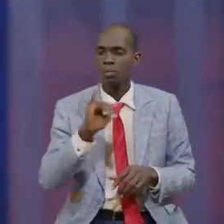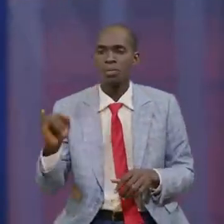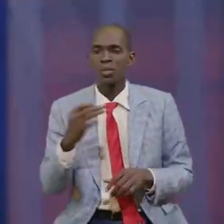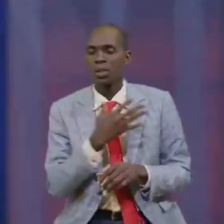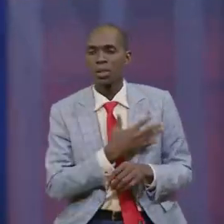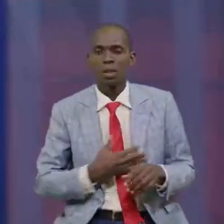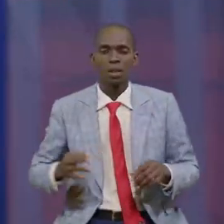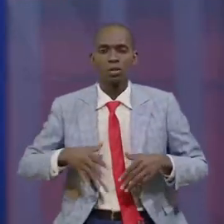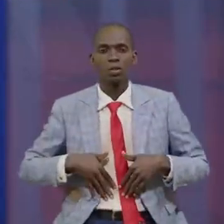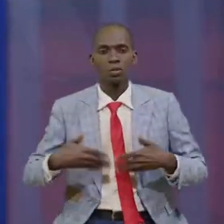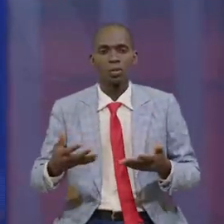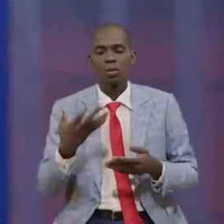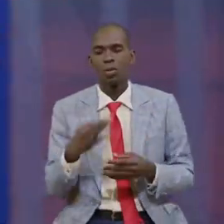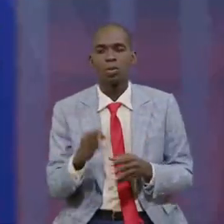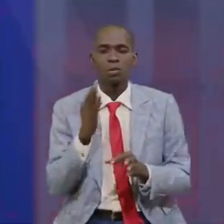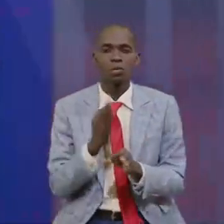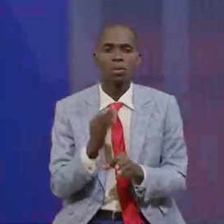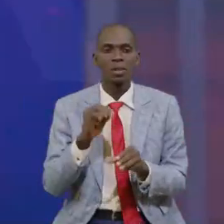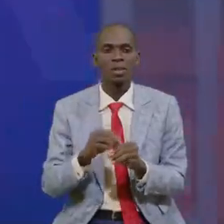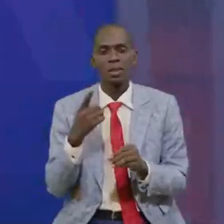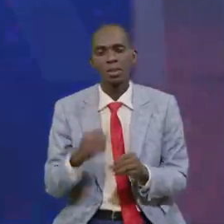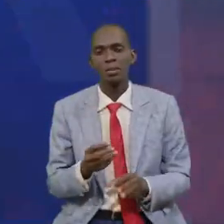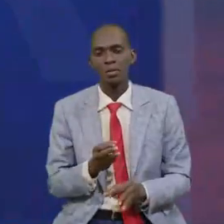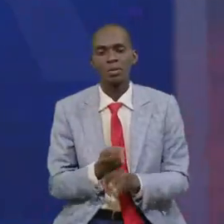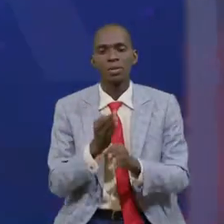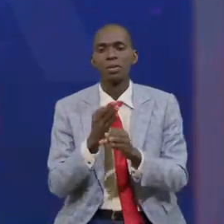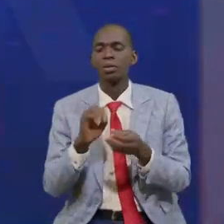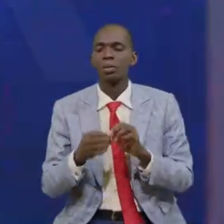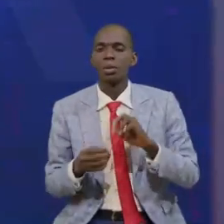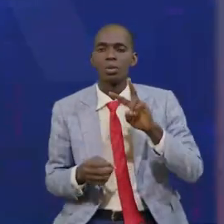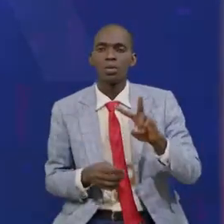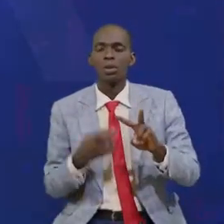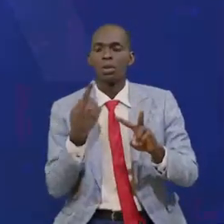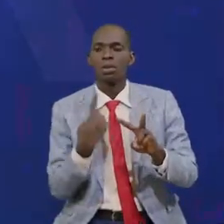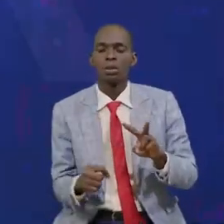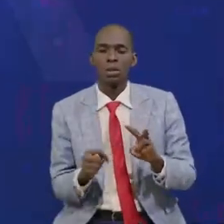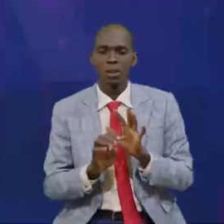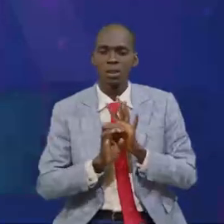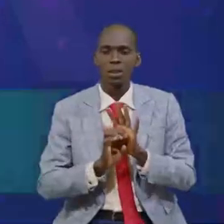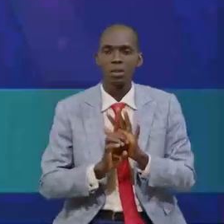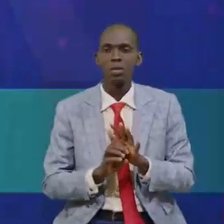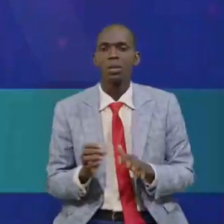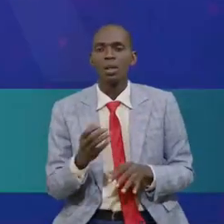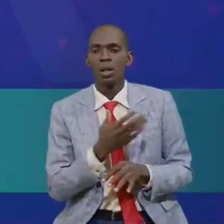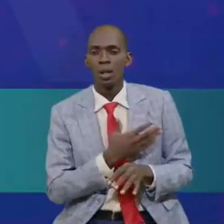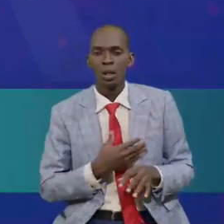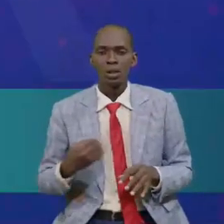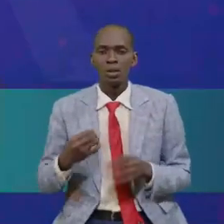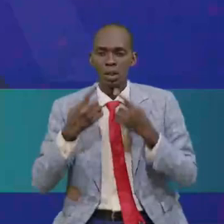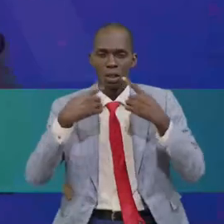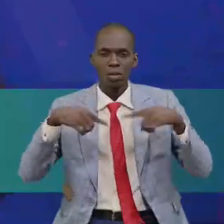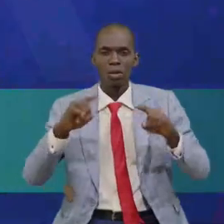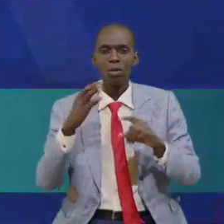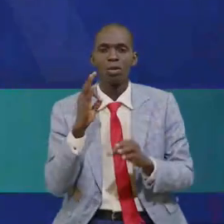de la foi dans le fidèle. Deuxième point, le modèle et la proclamation de la foi dans